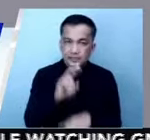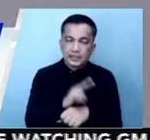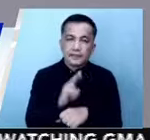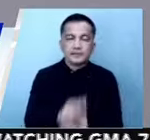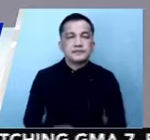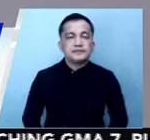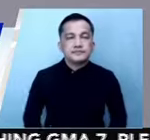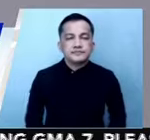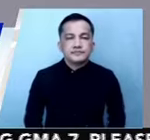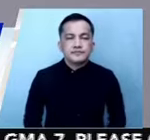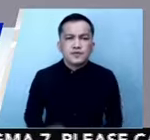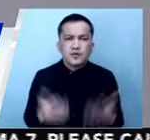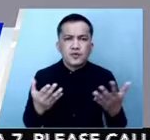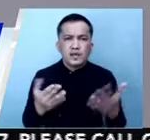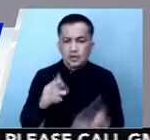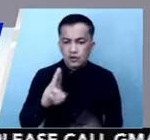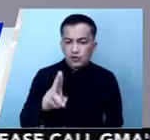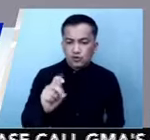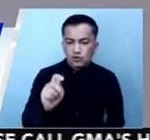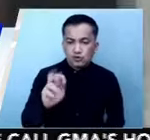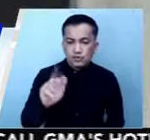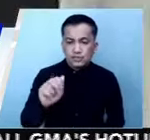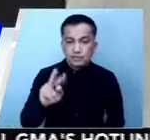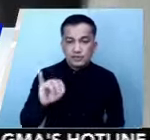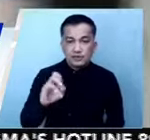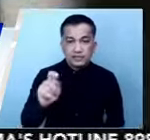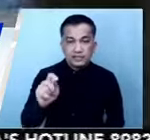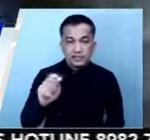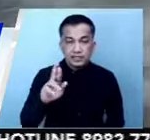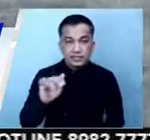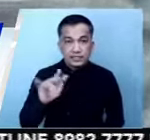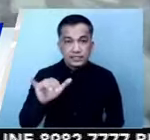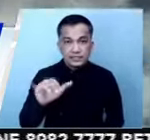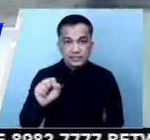ding ultraviolet rays protection.